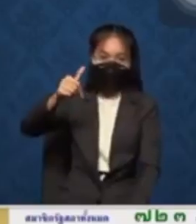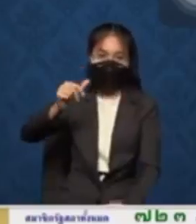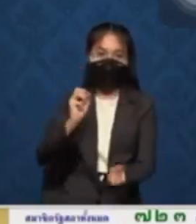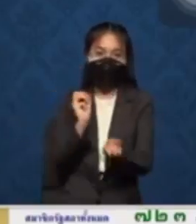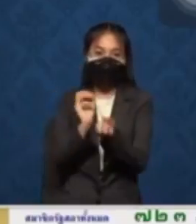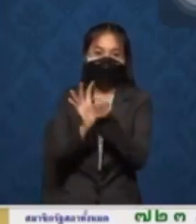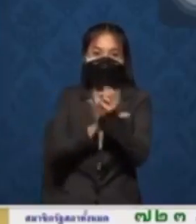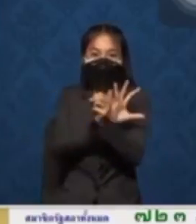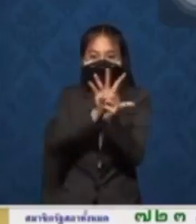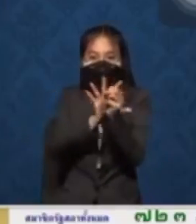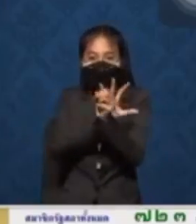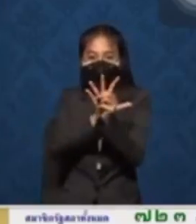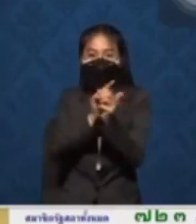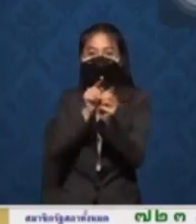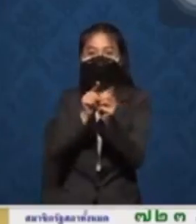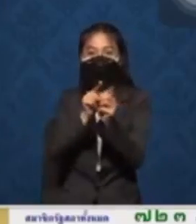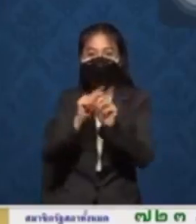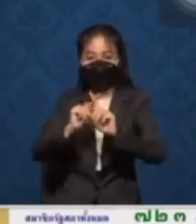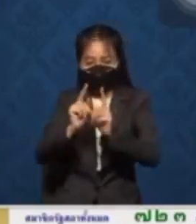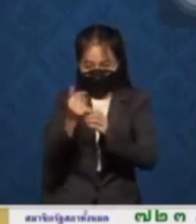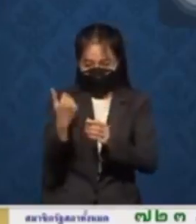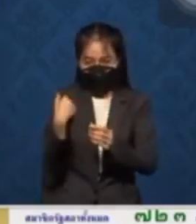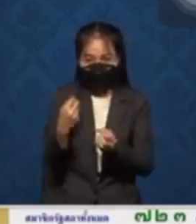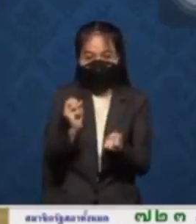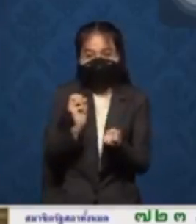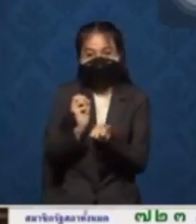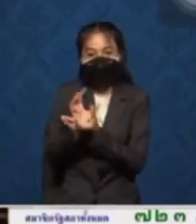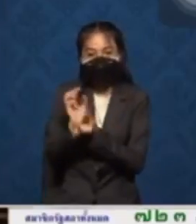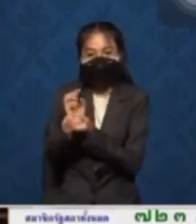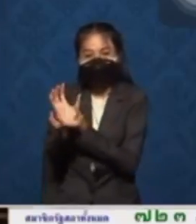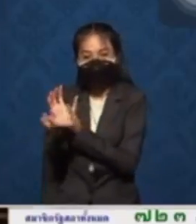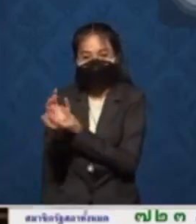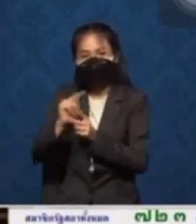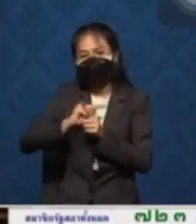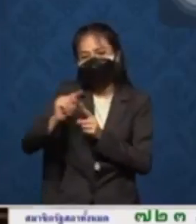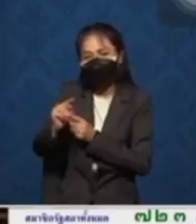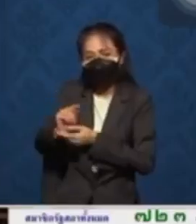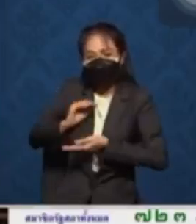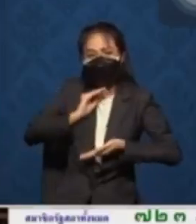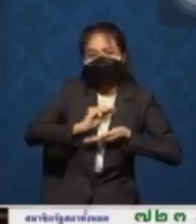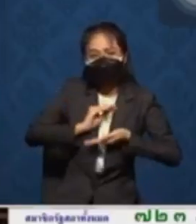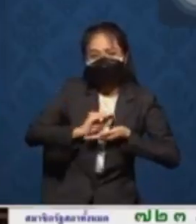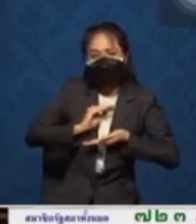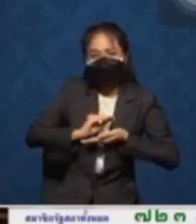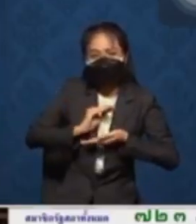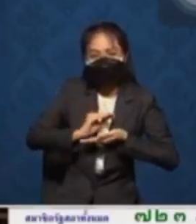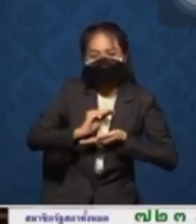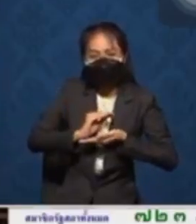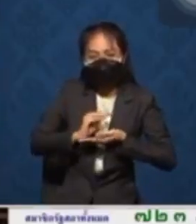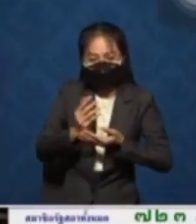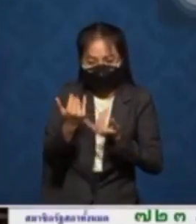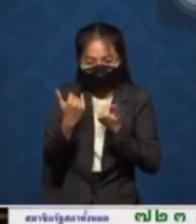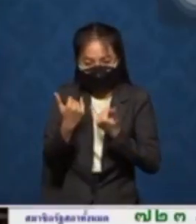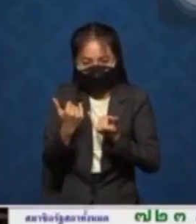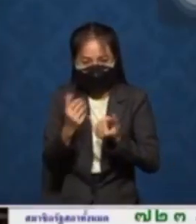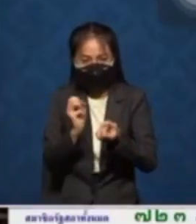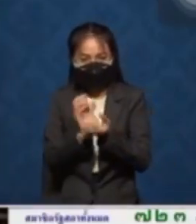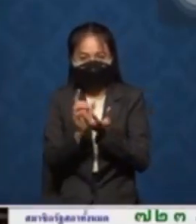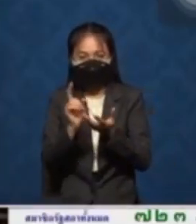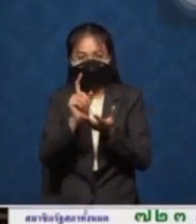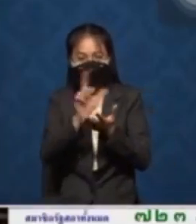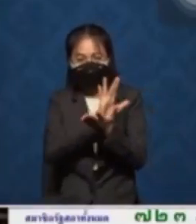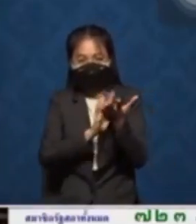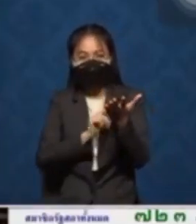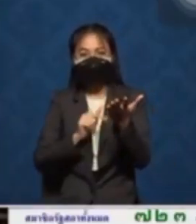ประสบกับอีก3โรคร้ายแรงในร่างกายเขาที่เขาติดมาตั้งแต่ก่อนโควิดที่โควิดมาซ้ำเติมให้การเขาสุดหนักลงและที่เขายังต้องเผชิ